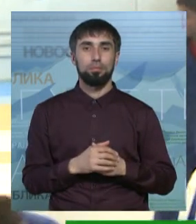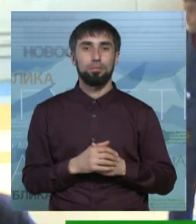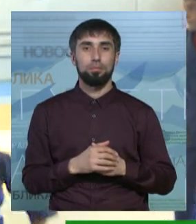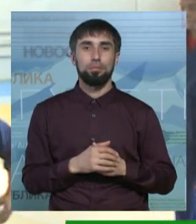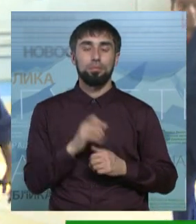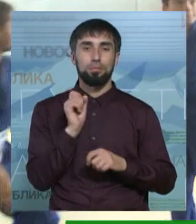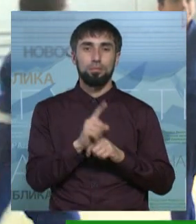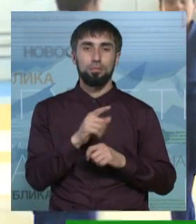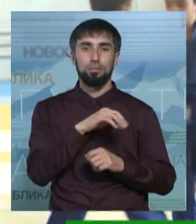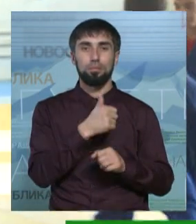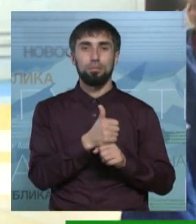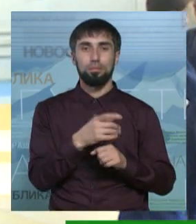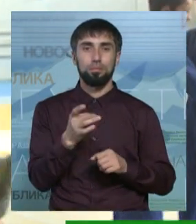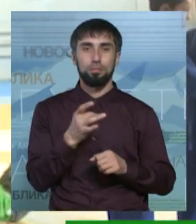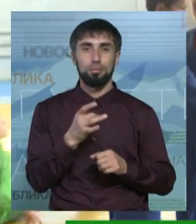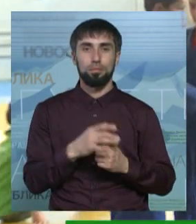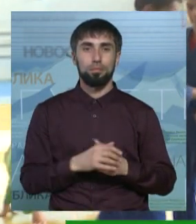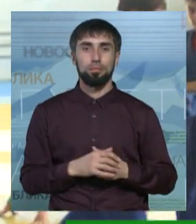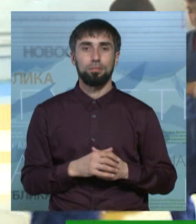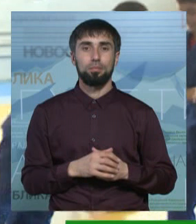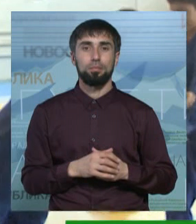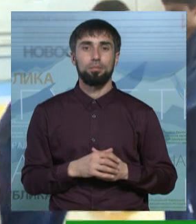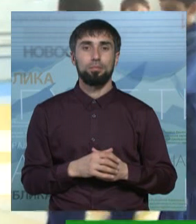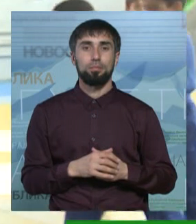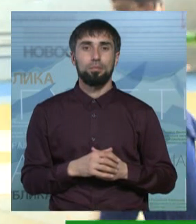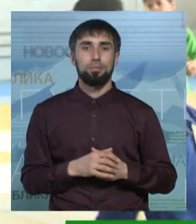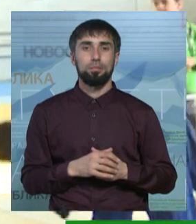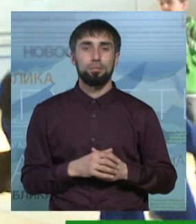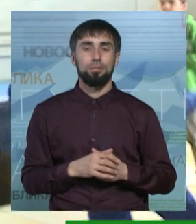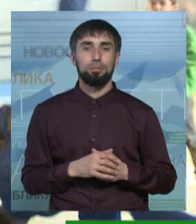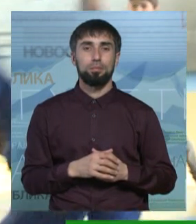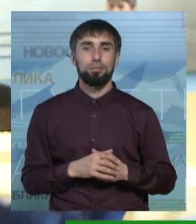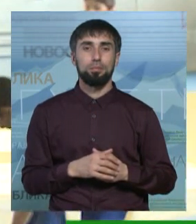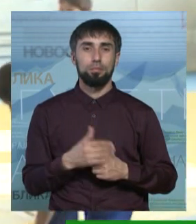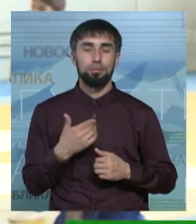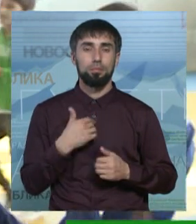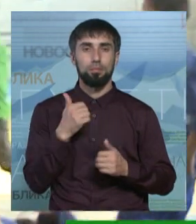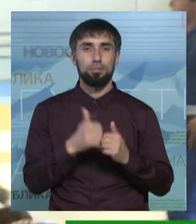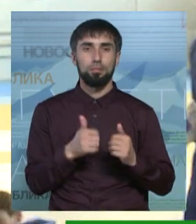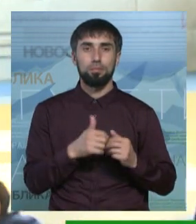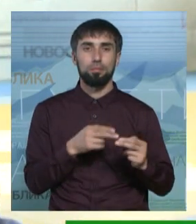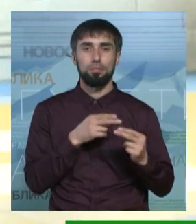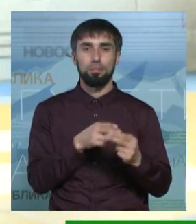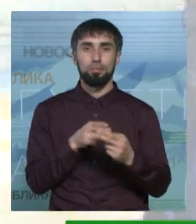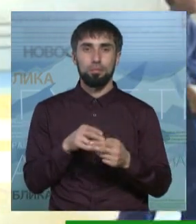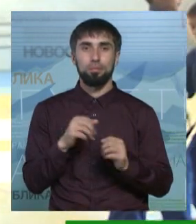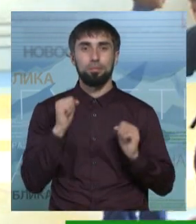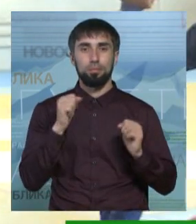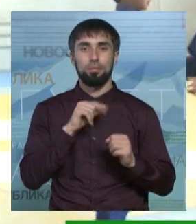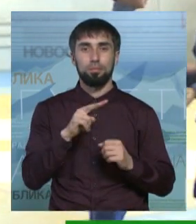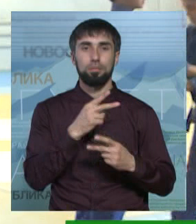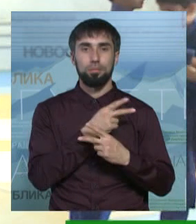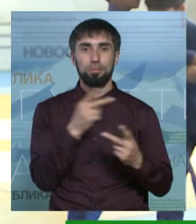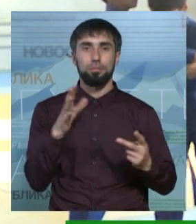тех поручений главы республики мы объезжаем очередной спортивный зал.